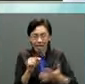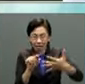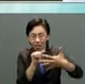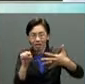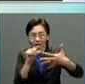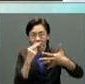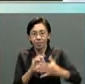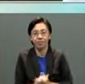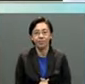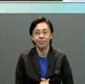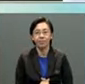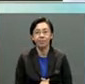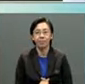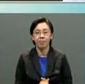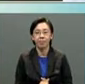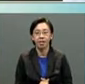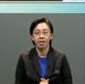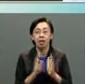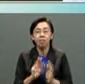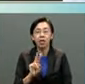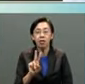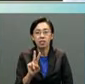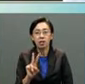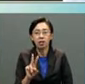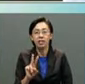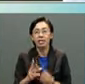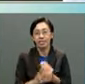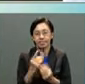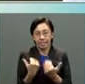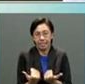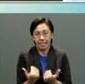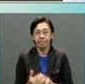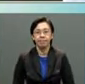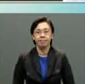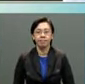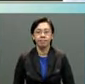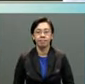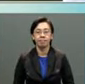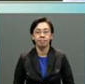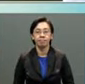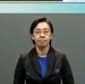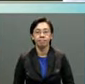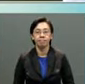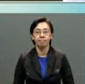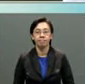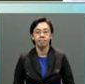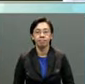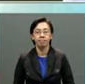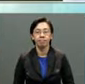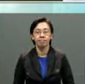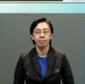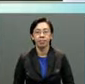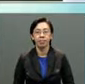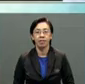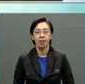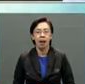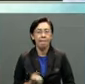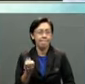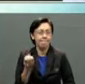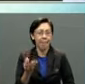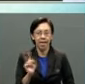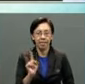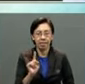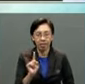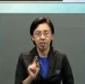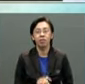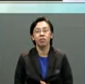างๆช่องเนี่ยนะครับแล้วก็2รายที่อยู่เห็นในสัปดาห์นี้นะครับแต่ยังไงก็ตามแต่ ที่ดำโด่งมากที่สุดก็ยัง